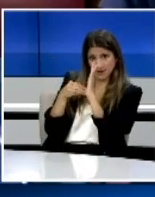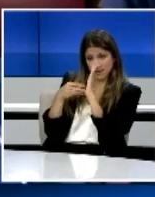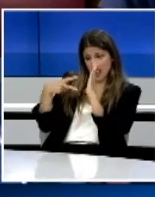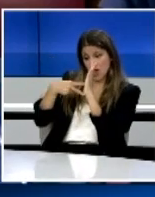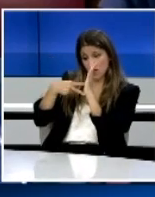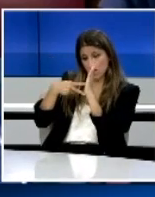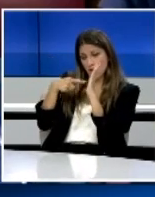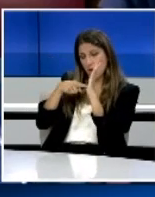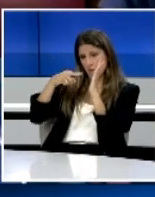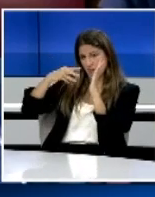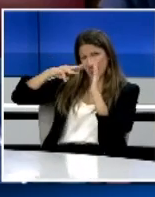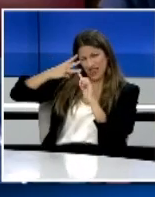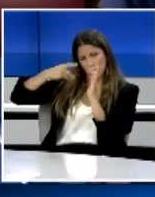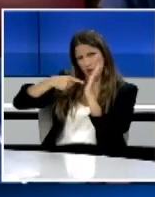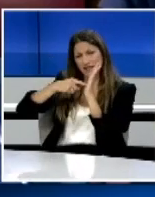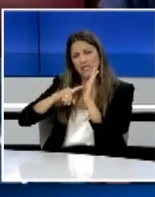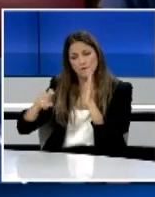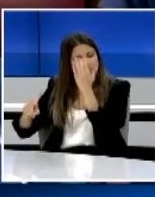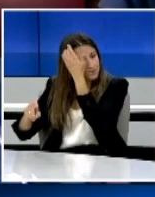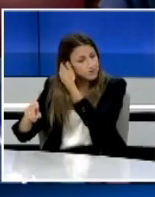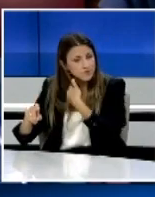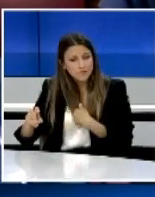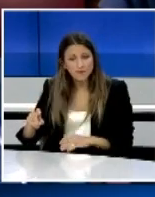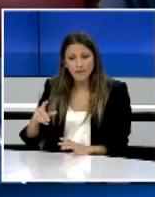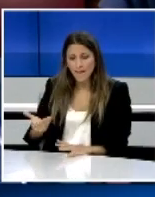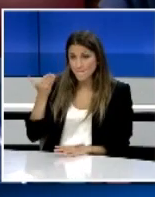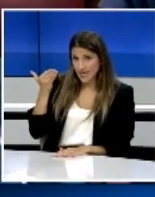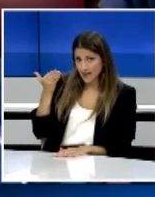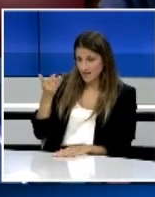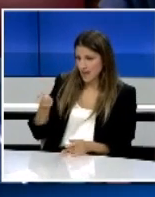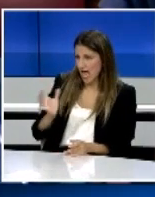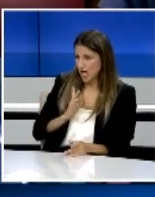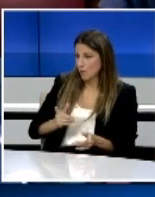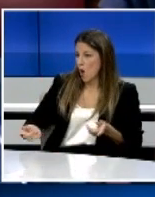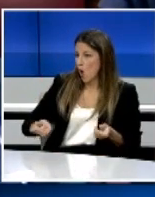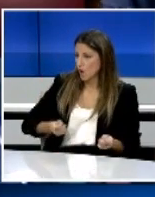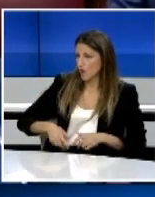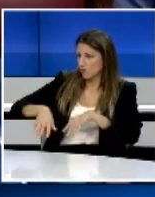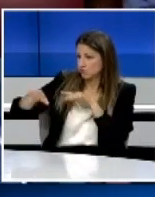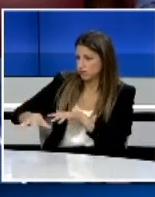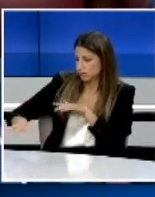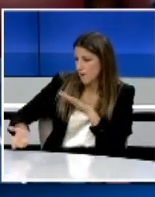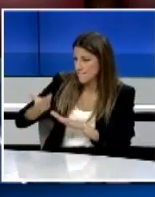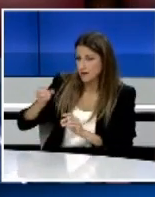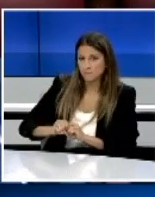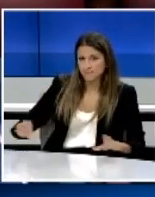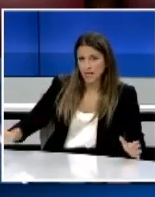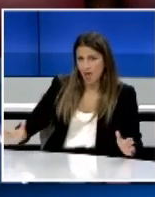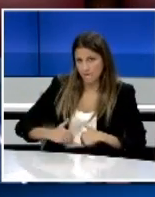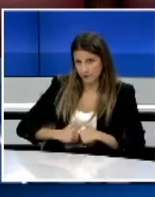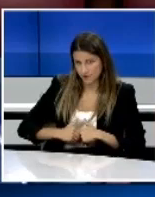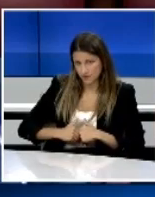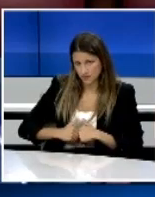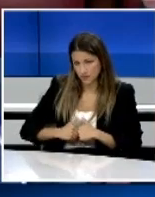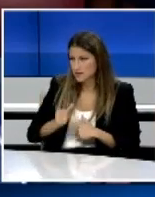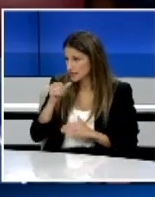μη γνωστοποίηση από τους διοργανωτές προς την αστυνομία της οργάνωσης διαμαρτυρίας δεν προβλέπεται από το